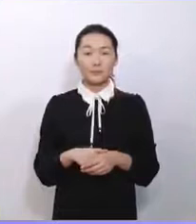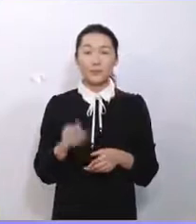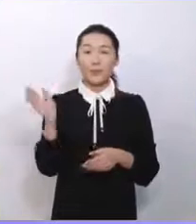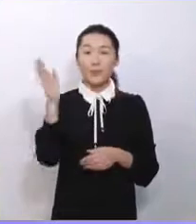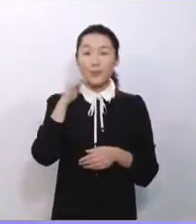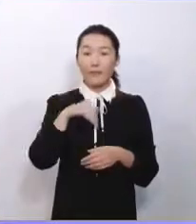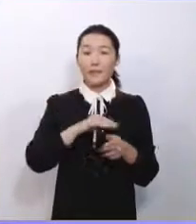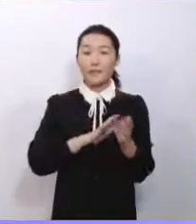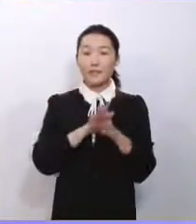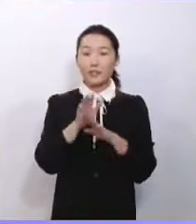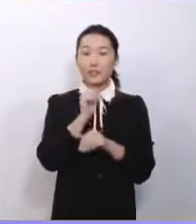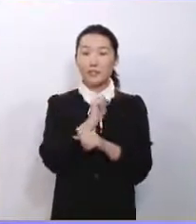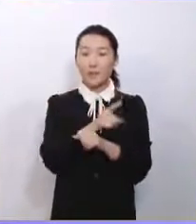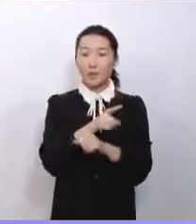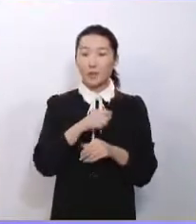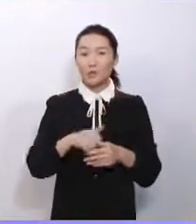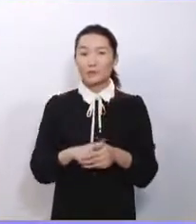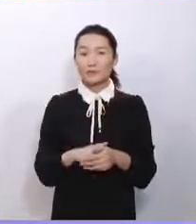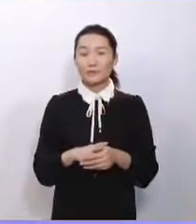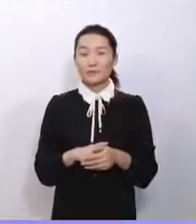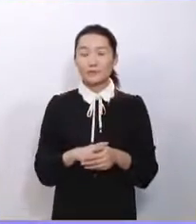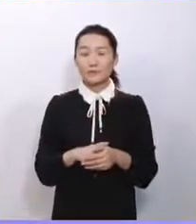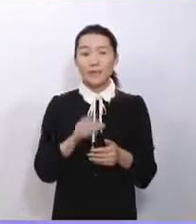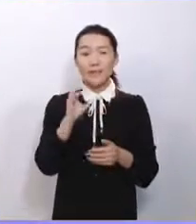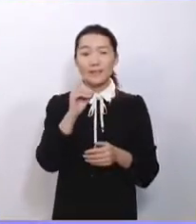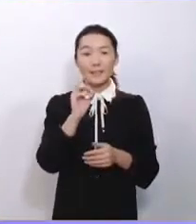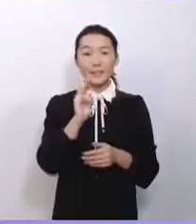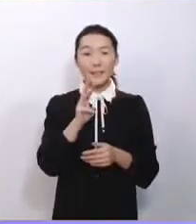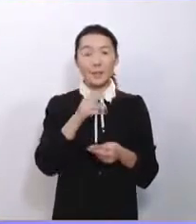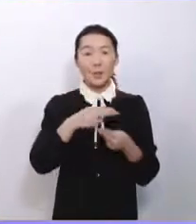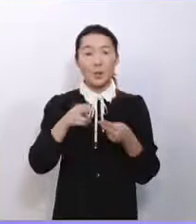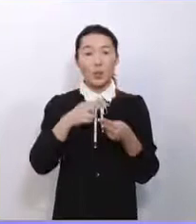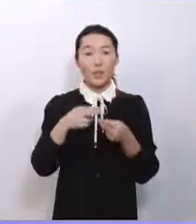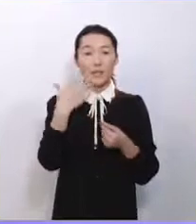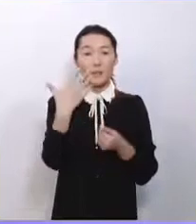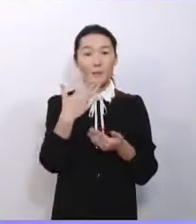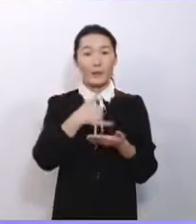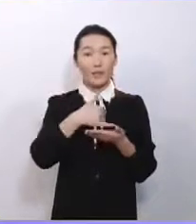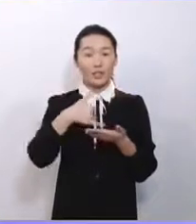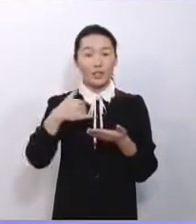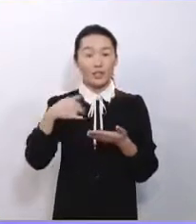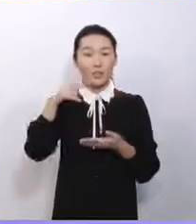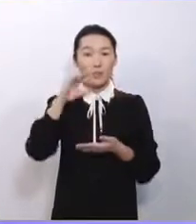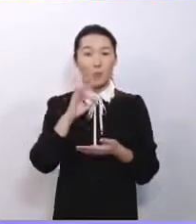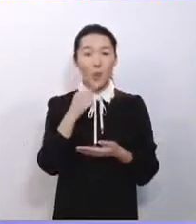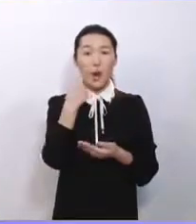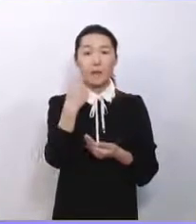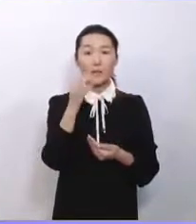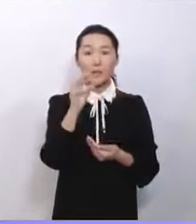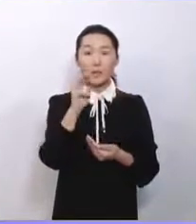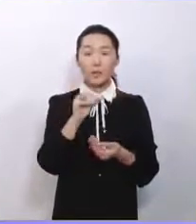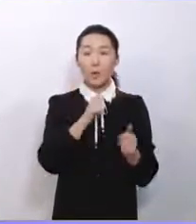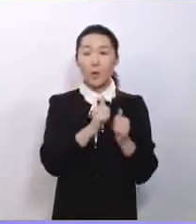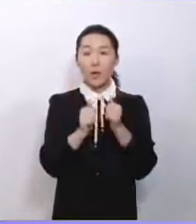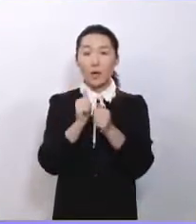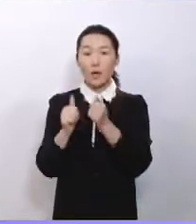Давайте решим задачу. Сидим, купила 5 карандашей по 1 сому